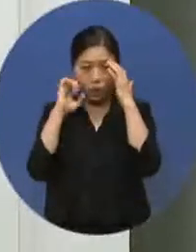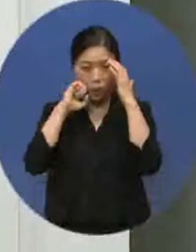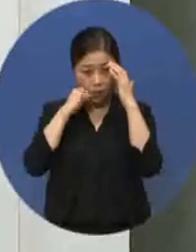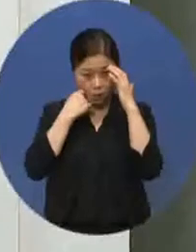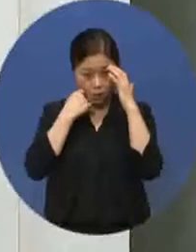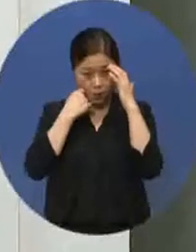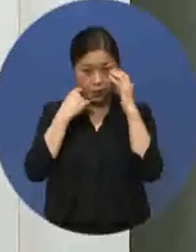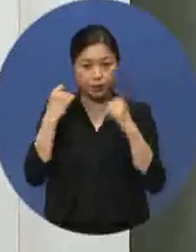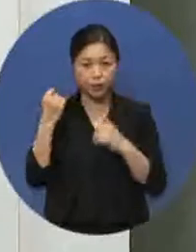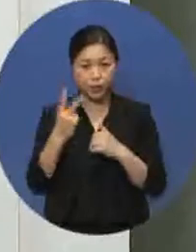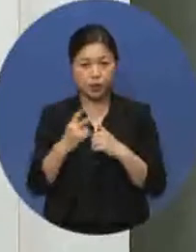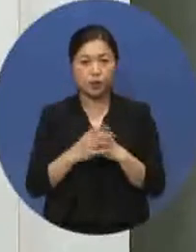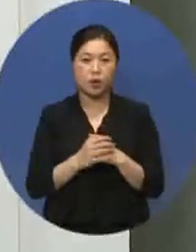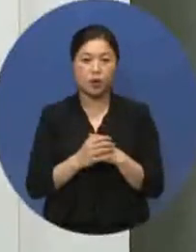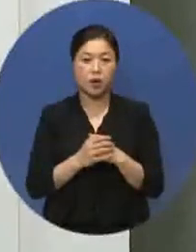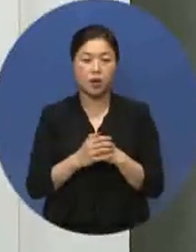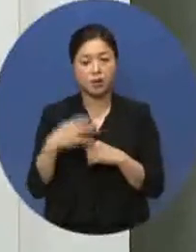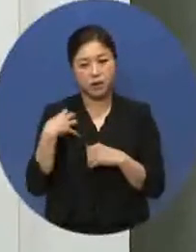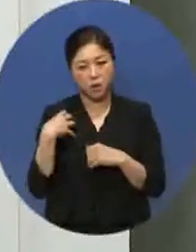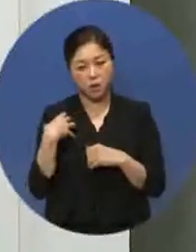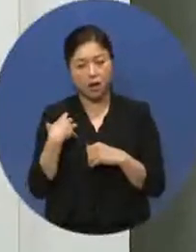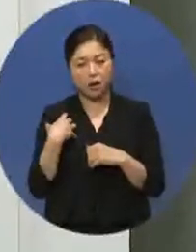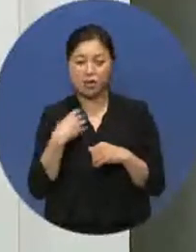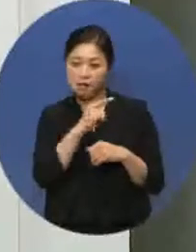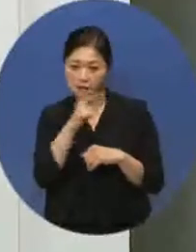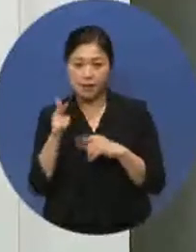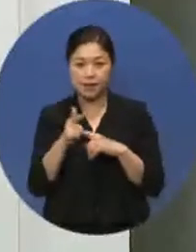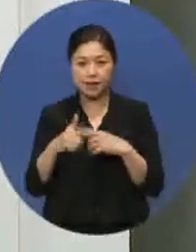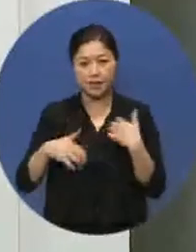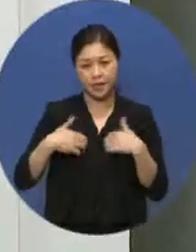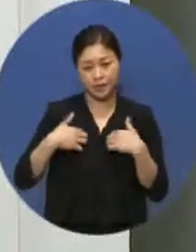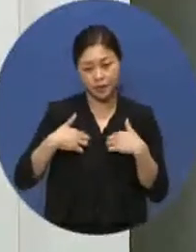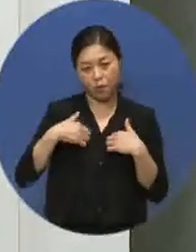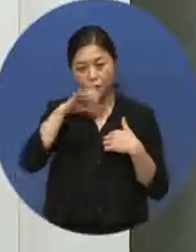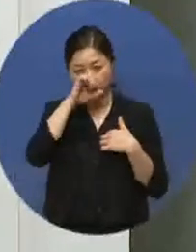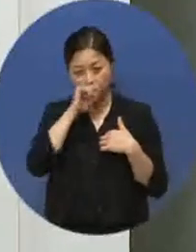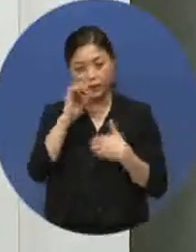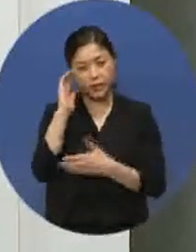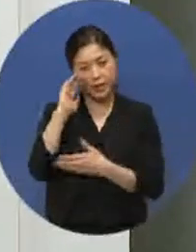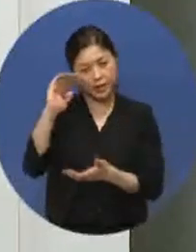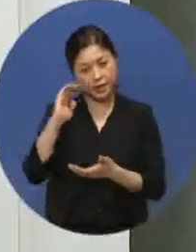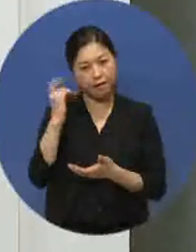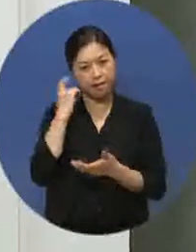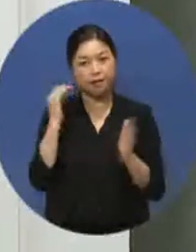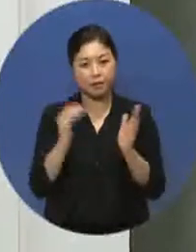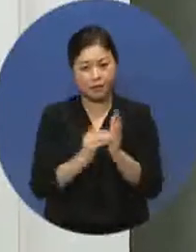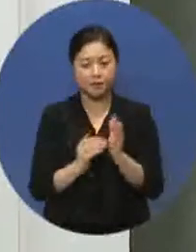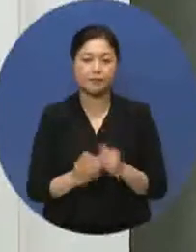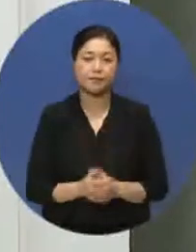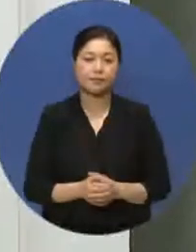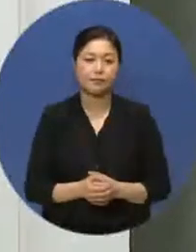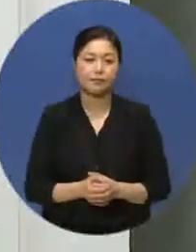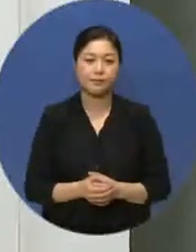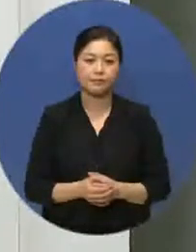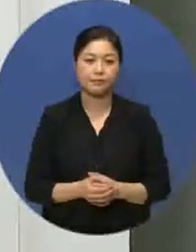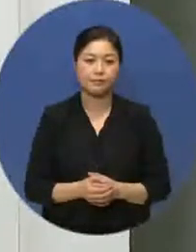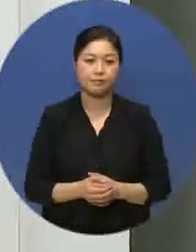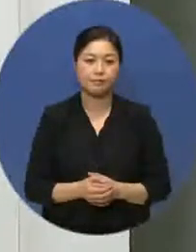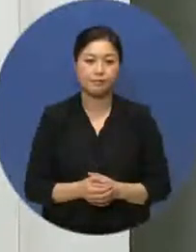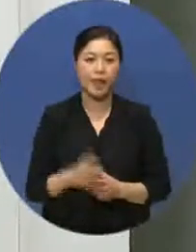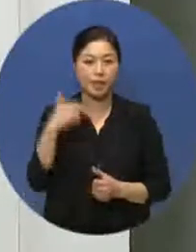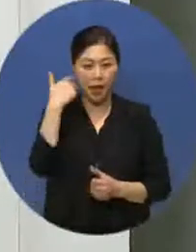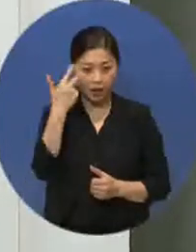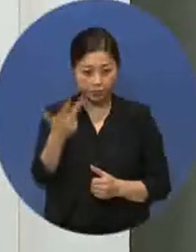고충과 변호사들의 역할에 대해서 재미있는 좋은 얘기를 들어봤습니다. 아무쪼록